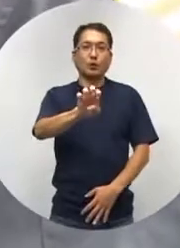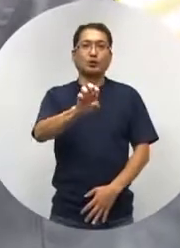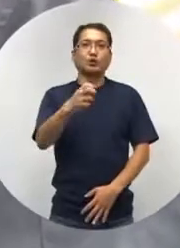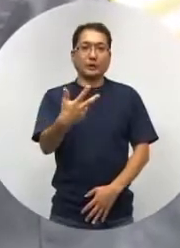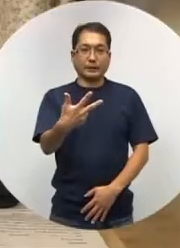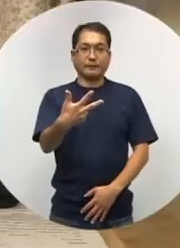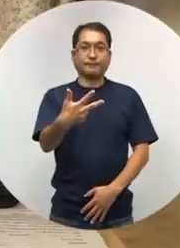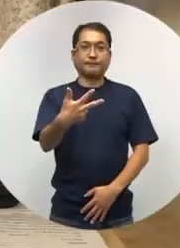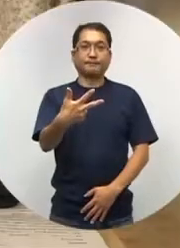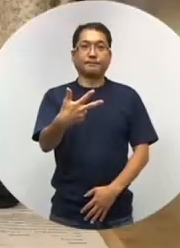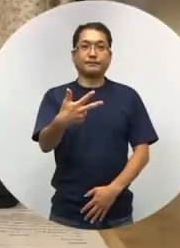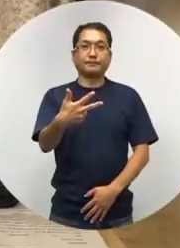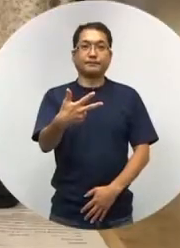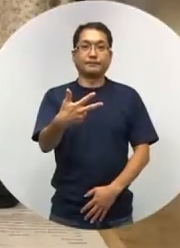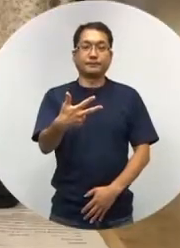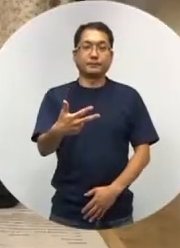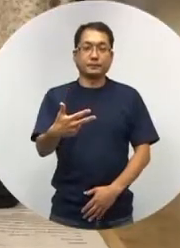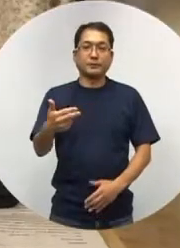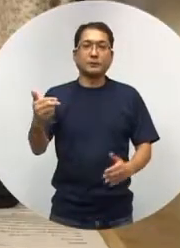47。